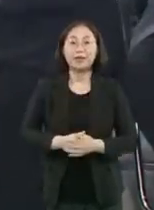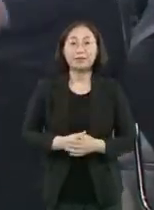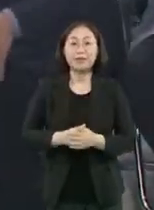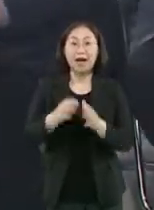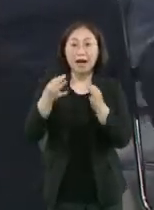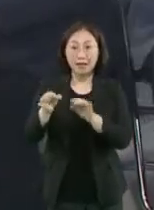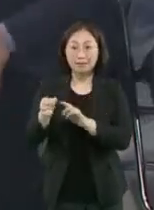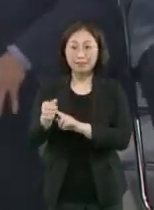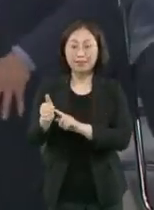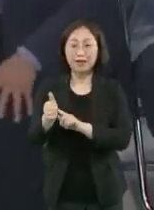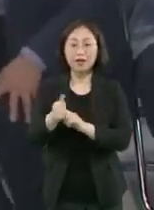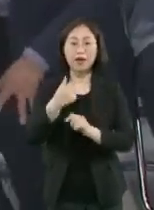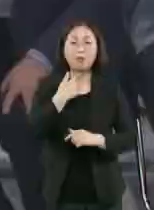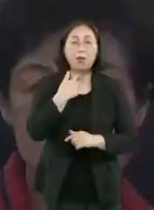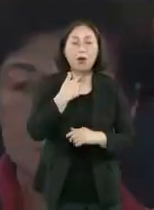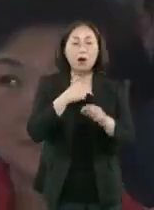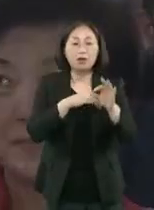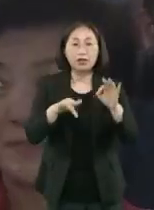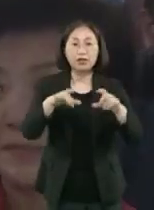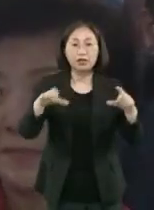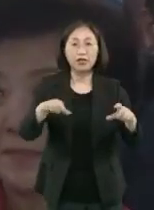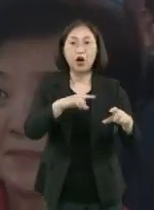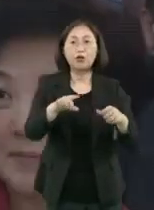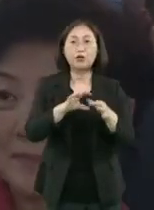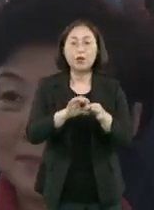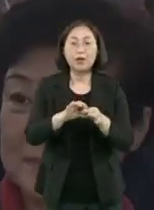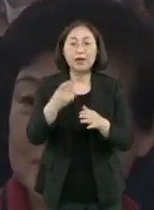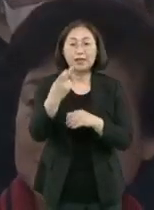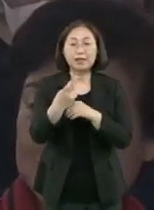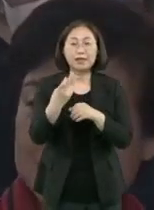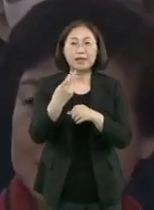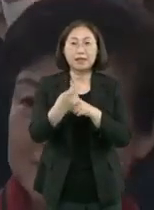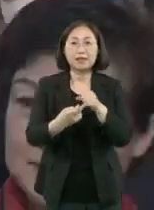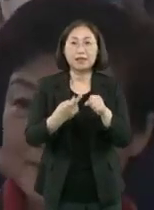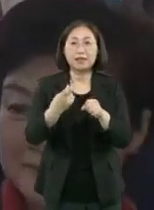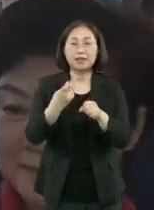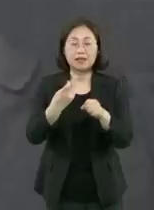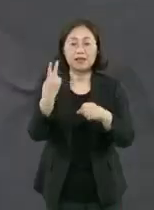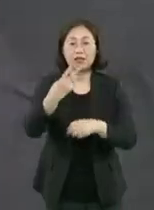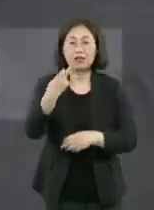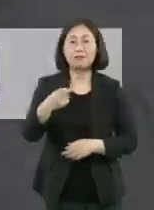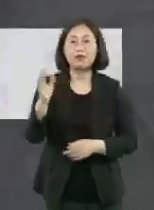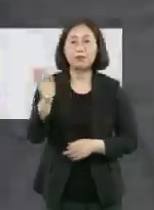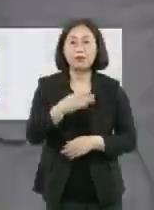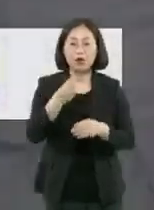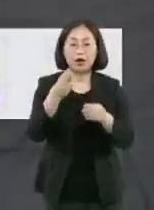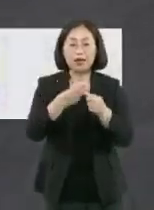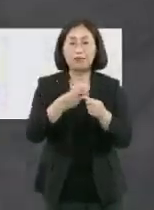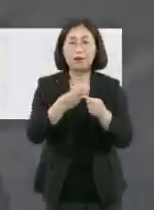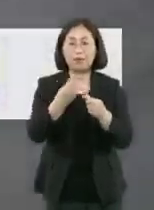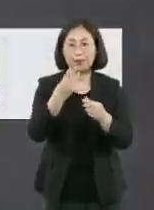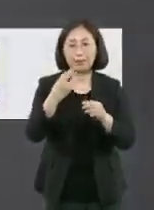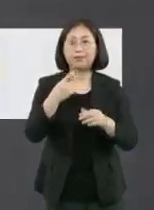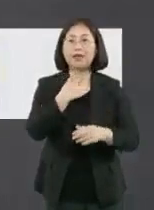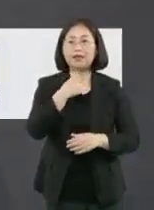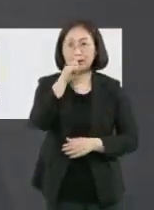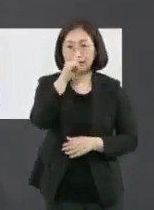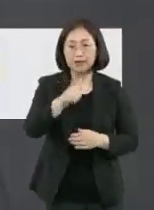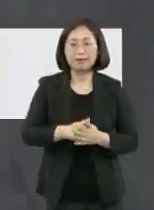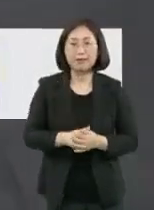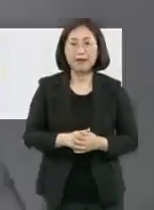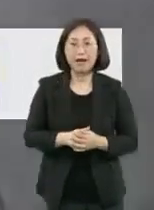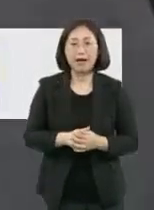김태흠 당선자는 보령 서천을 지역구로 지난 2012년부터 내리 3선을 이어왔습니다. 박근혜 정부 시절